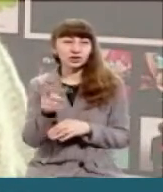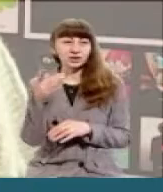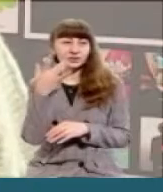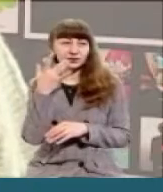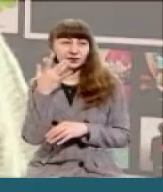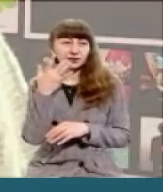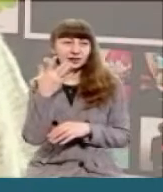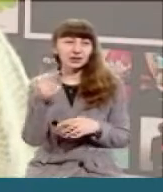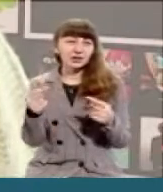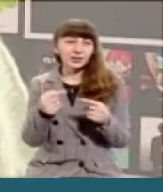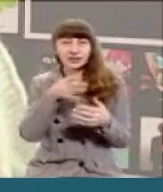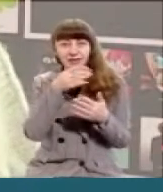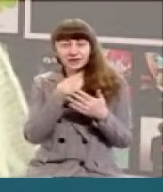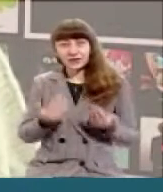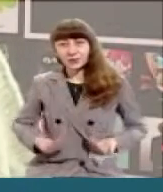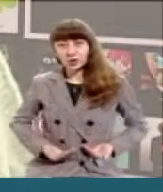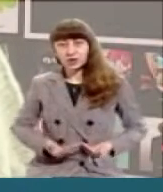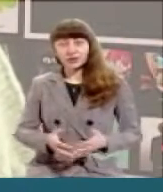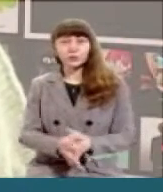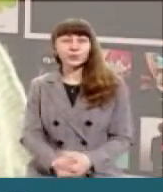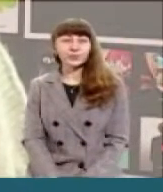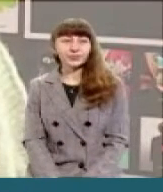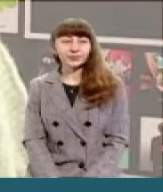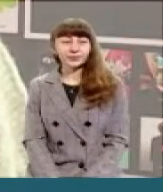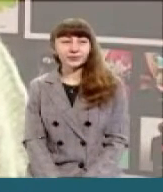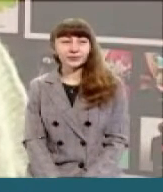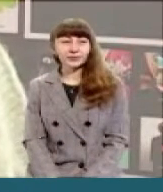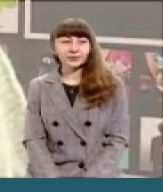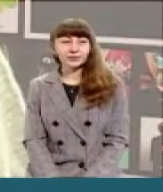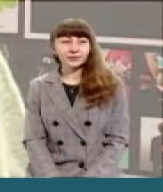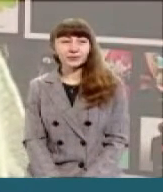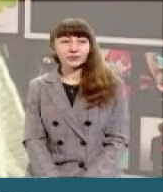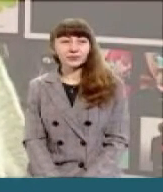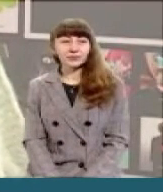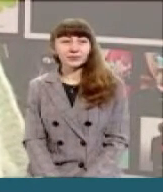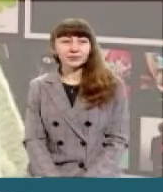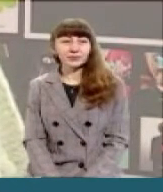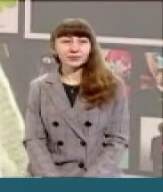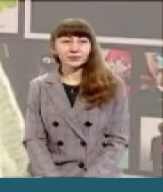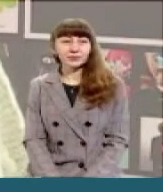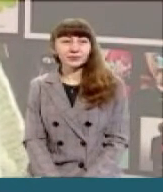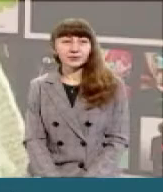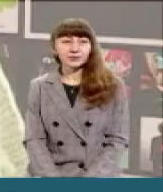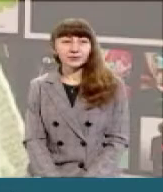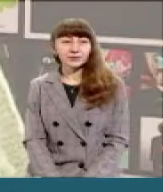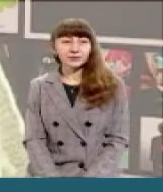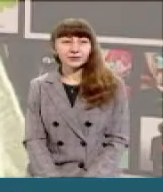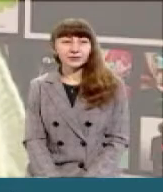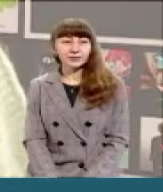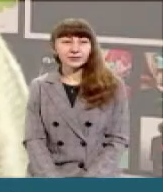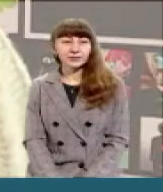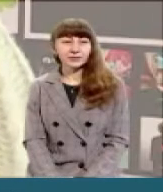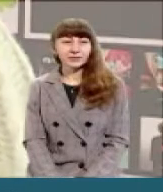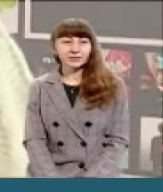ее сопоставляет со своим жизненным циклом. Листопад – это пора, когда человек подводит итоги, приходит к